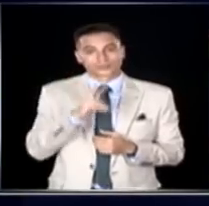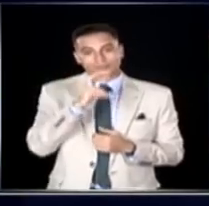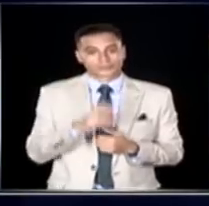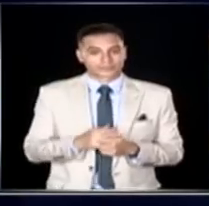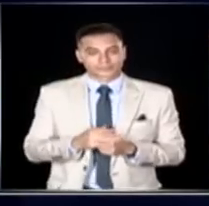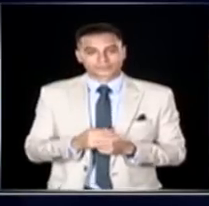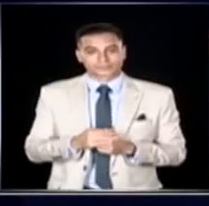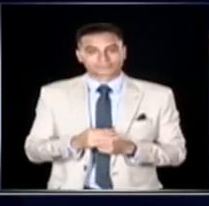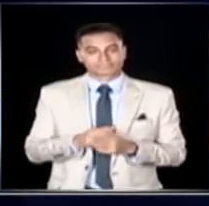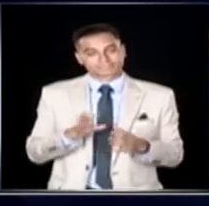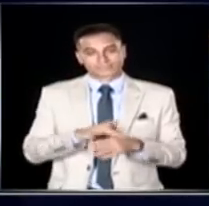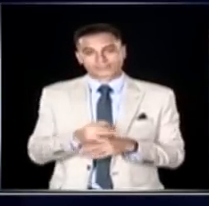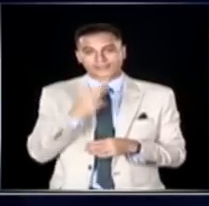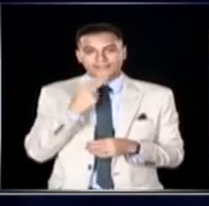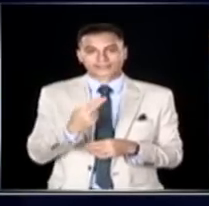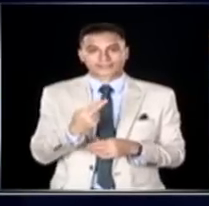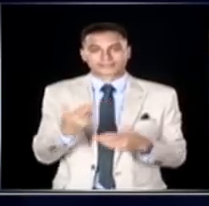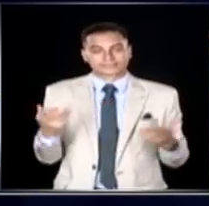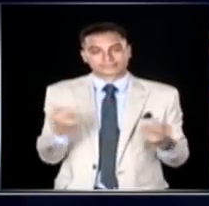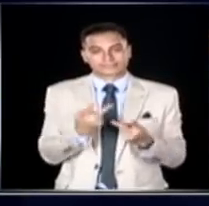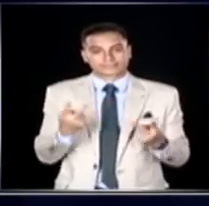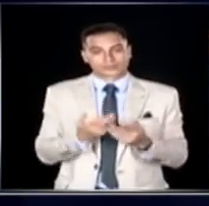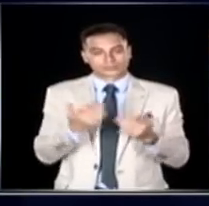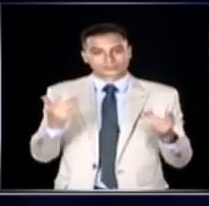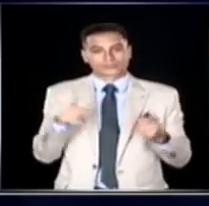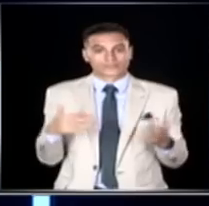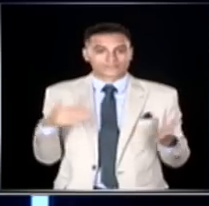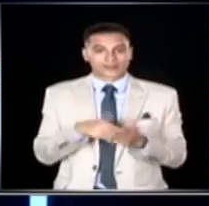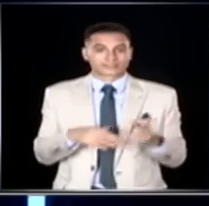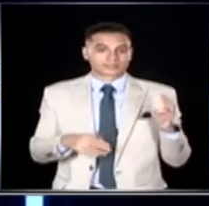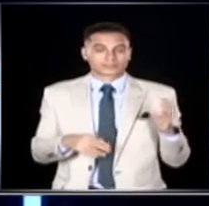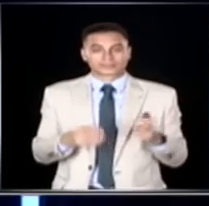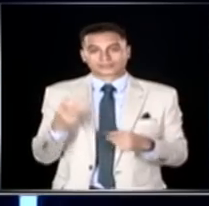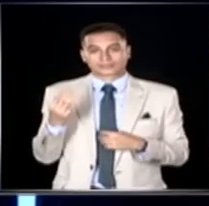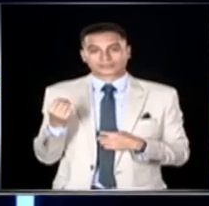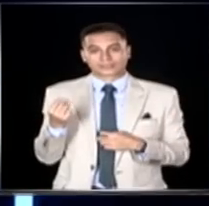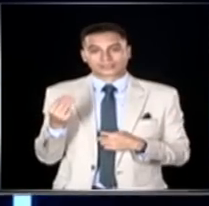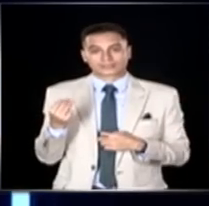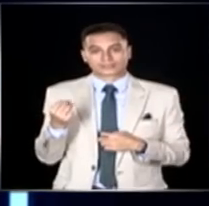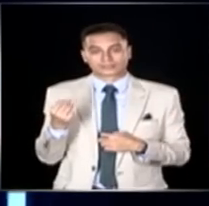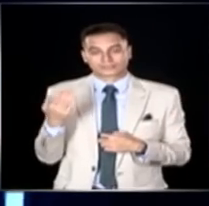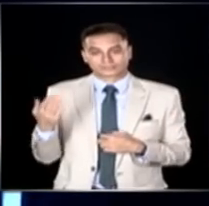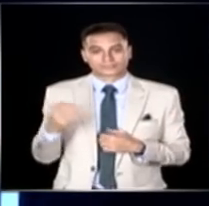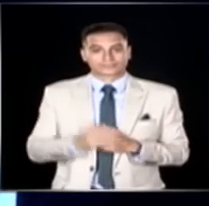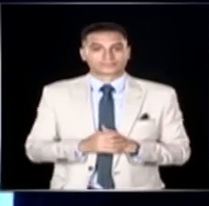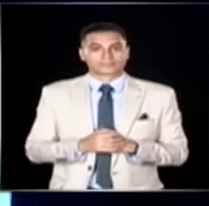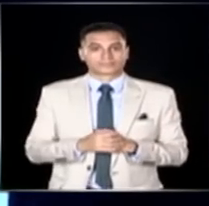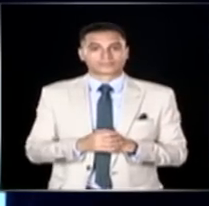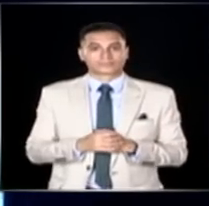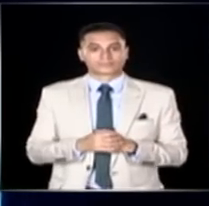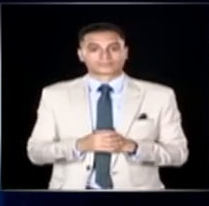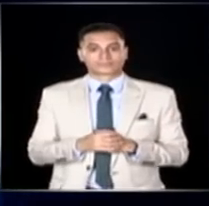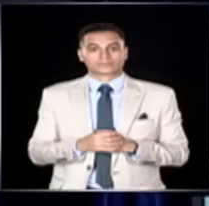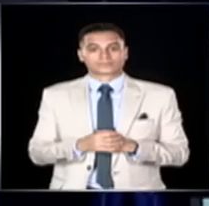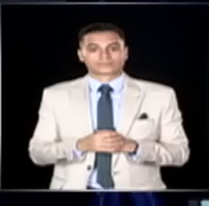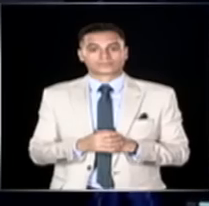73. هارد لك، تفضل. النتيجة في نهاية الفقرة 70 مغا غلمانيا